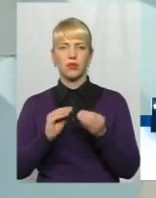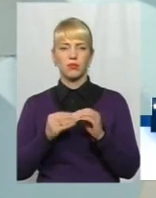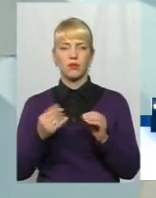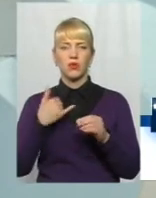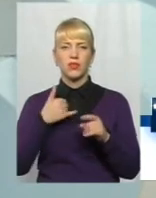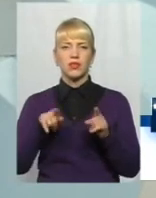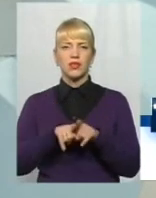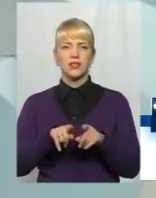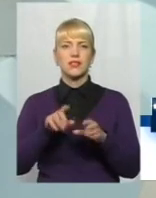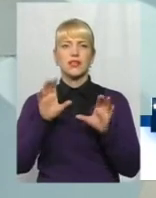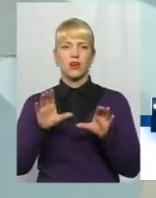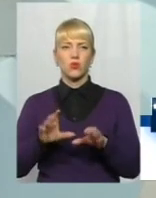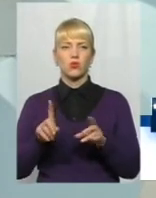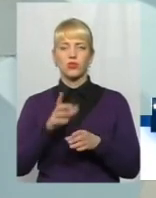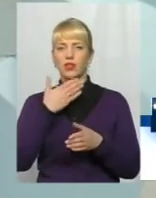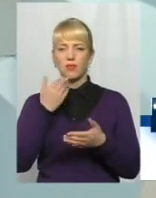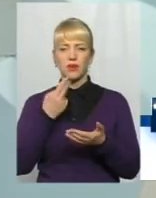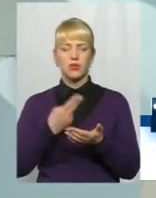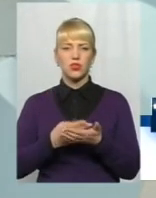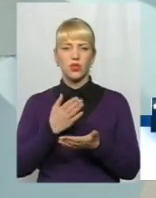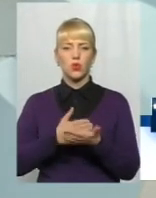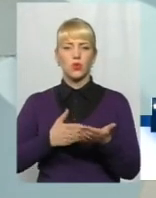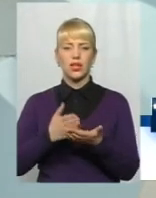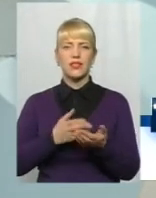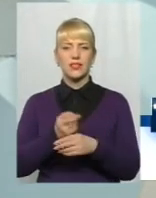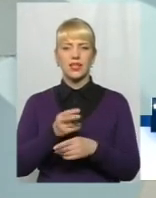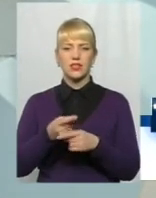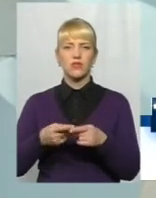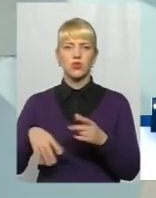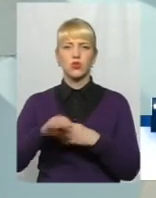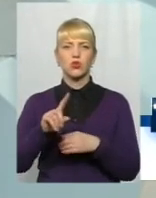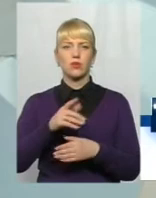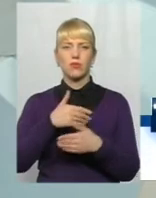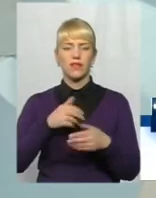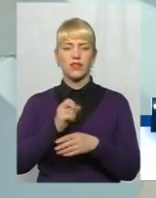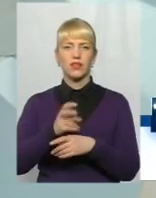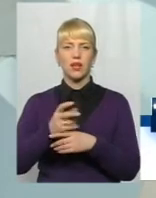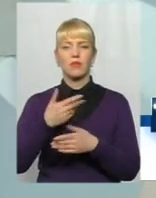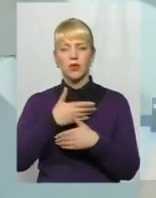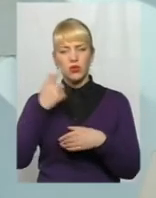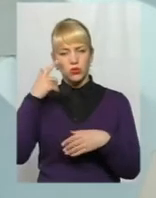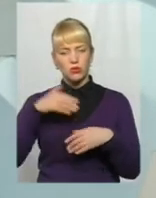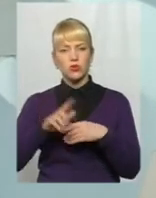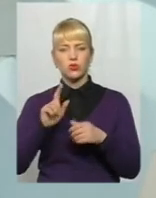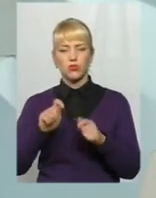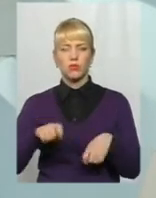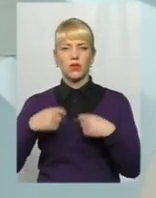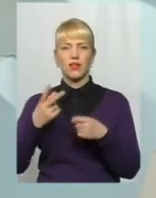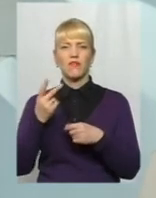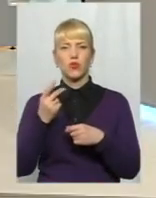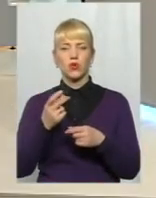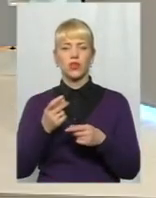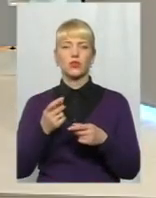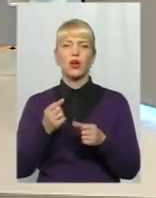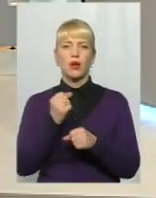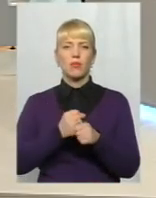нас, що не передбачають утилізацію всього того, що ми викидаємо. От ми розуміємо, що ми можемо передати на вторинну переробку